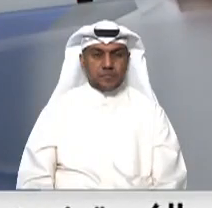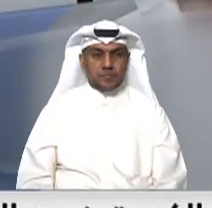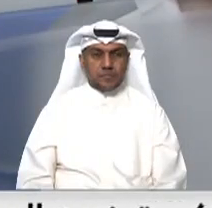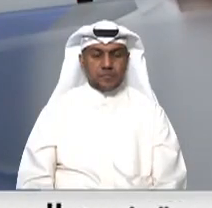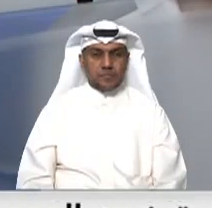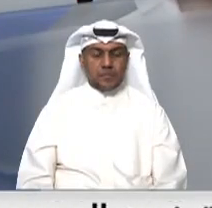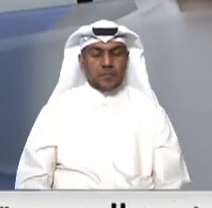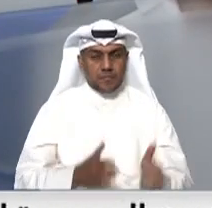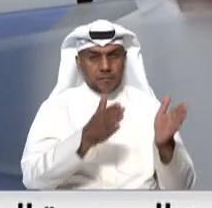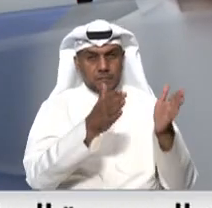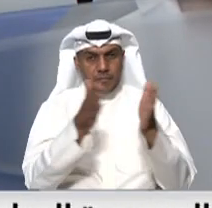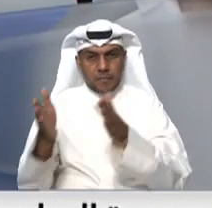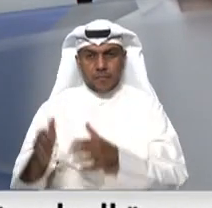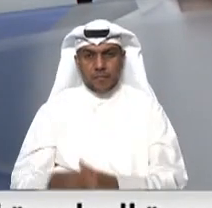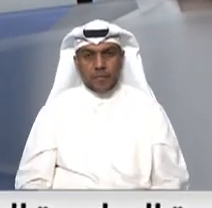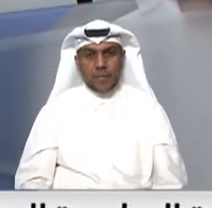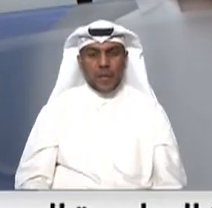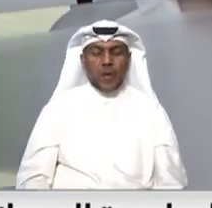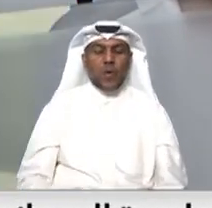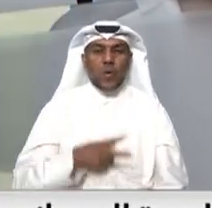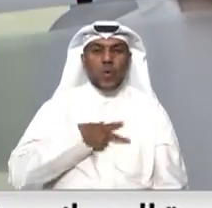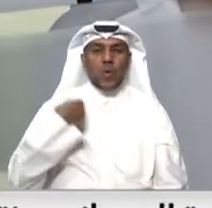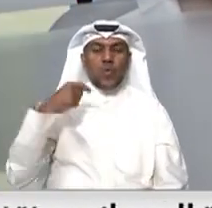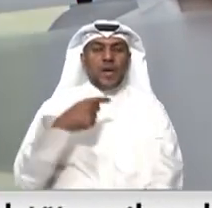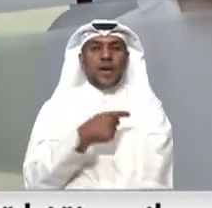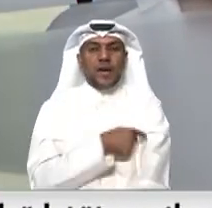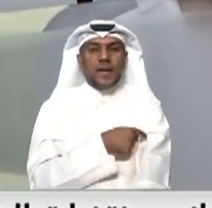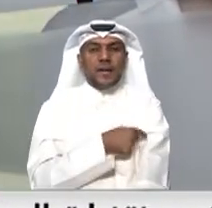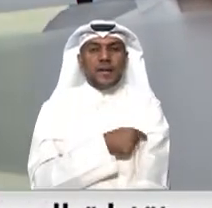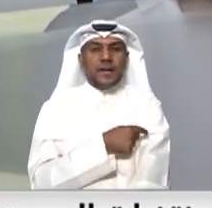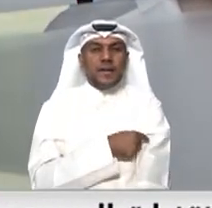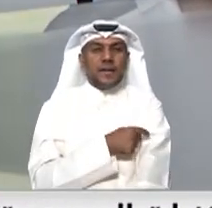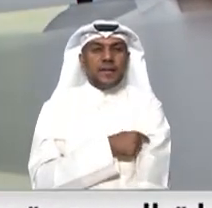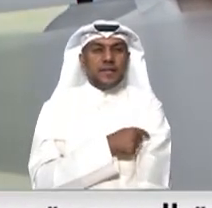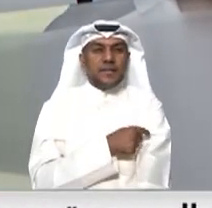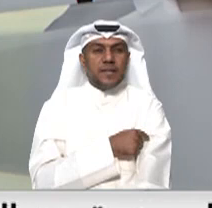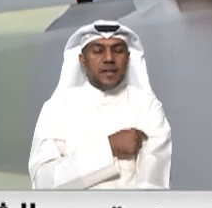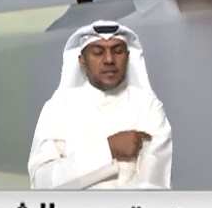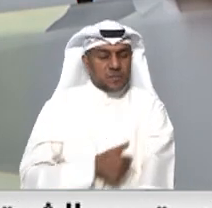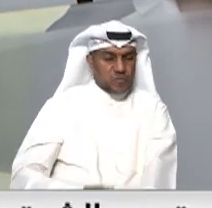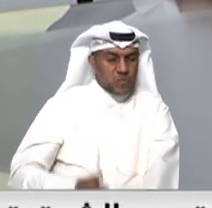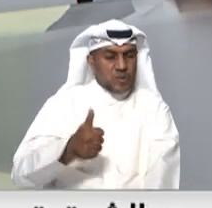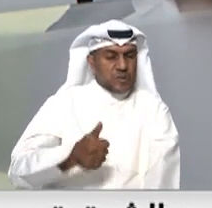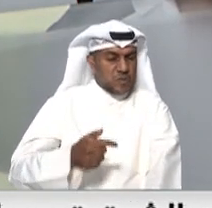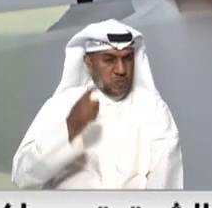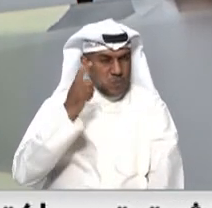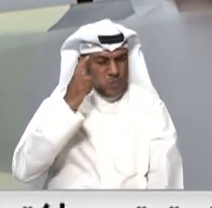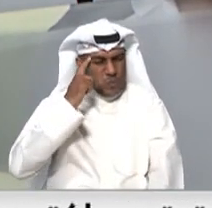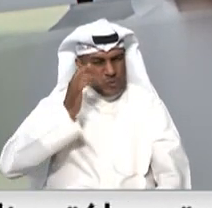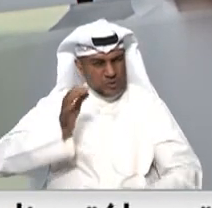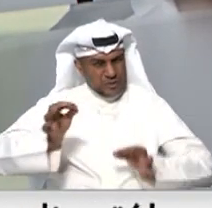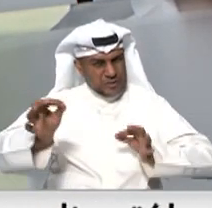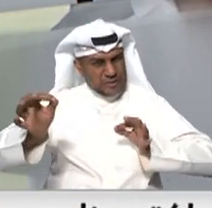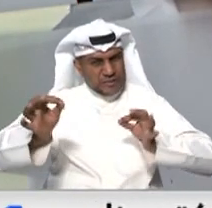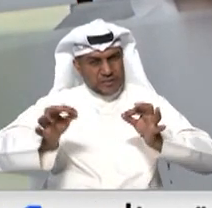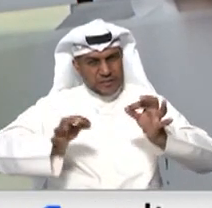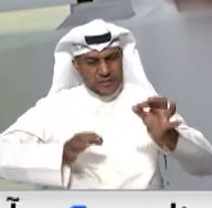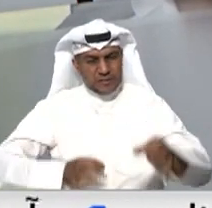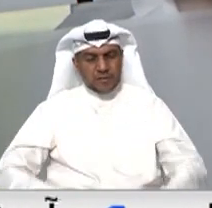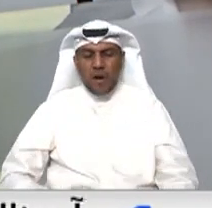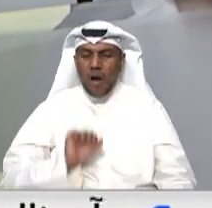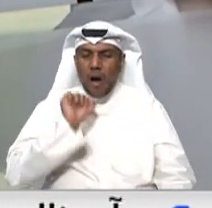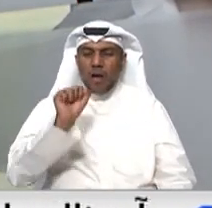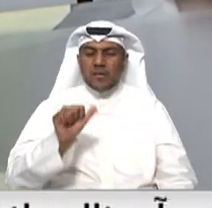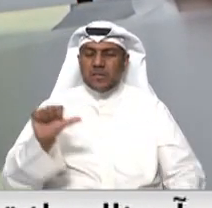خلال العام الجاري ستدخل وزاره الصحه العلاج الخلوي الهندسي للمرضى المصابين بسرطان الدم عند